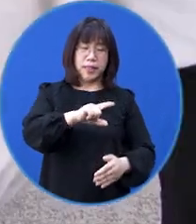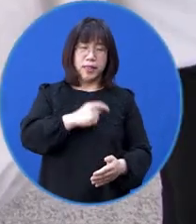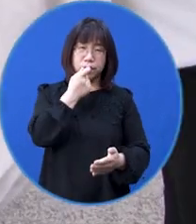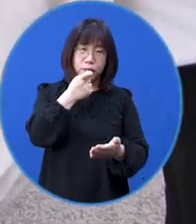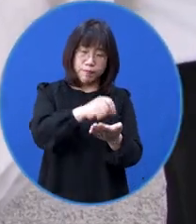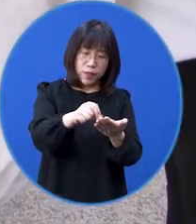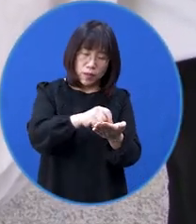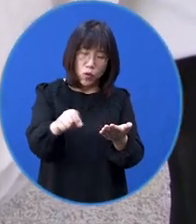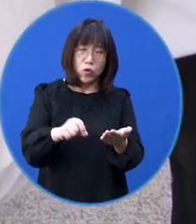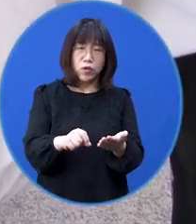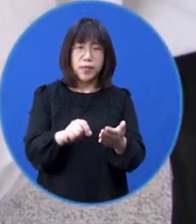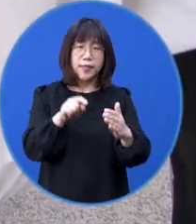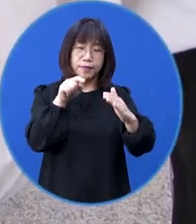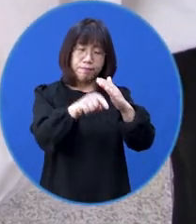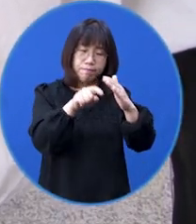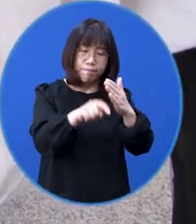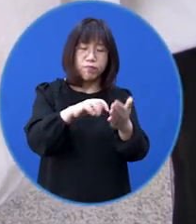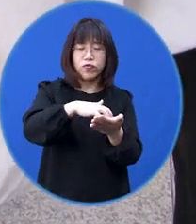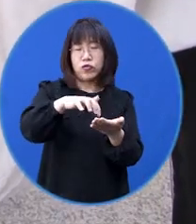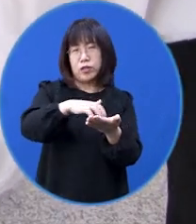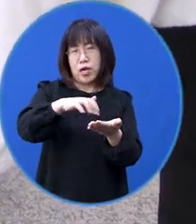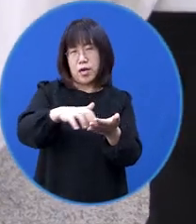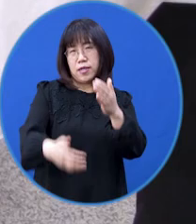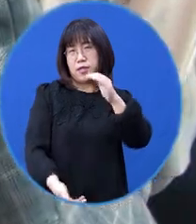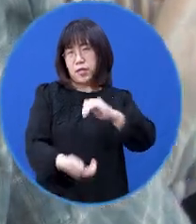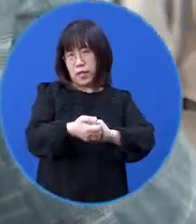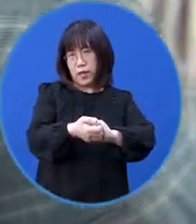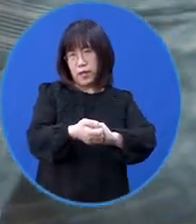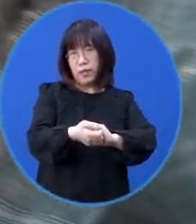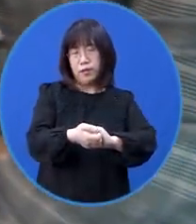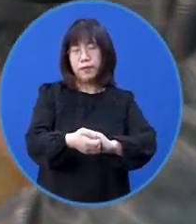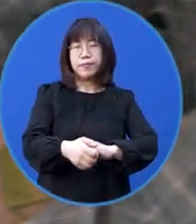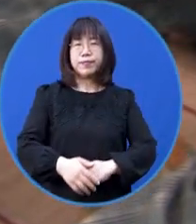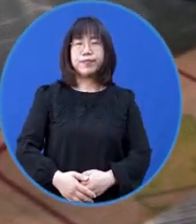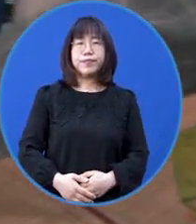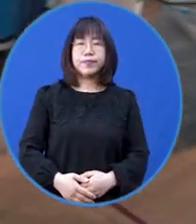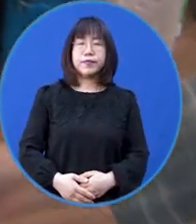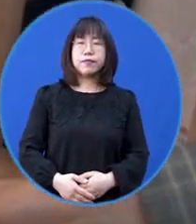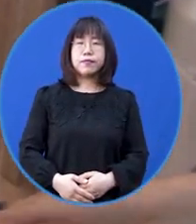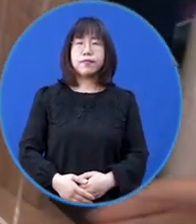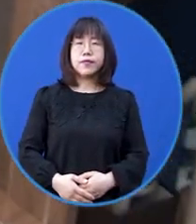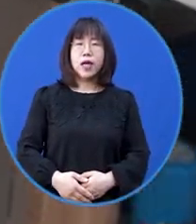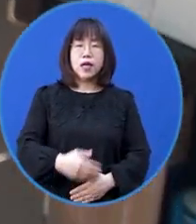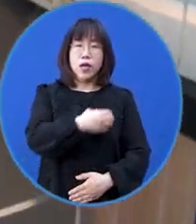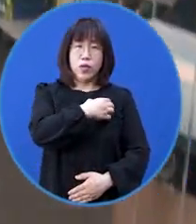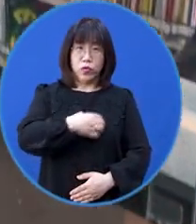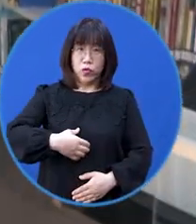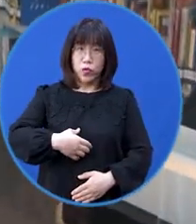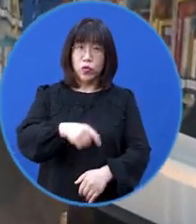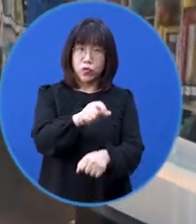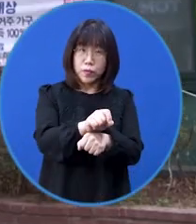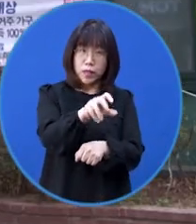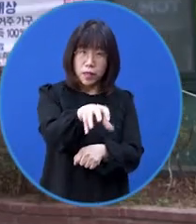체크, 방문 대장 작성, 이용 인원 제한 등 방역 수칙을 준수하며 운영하고